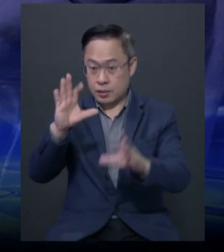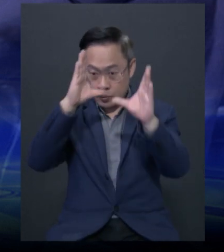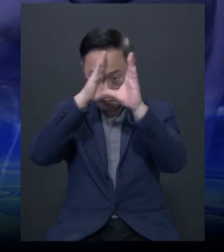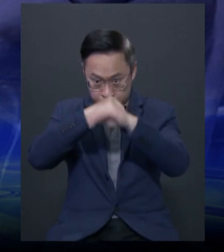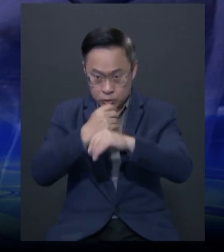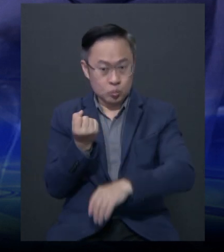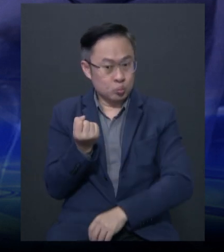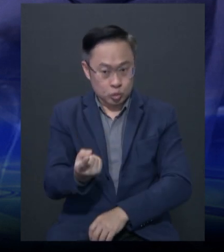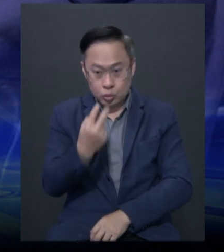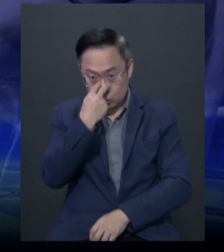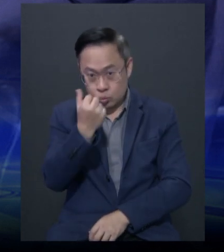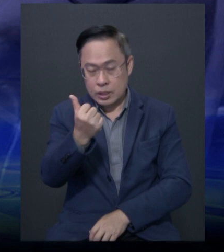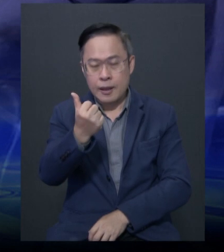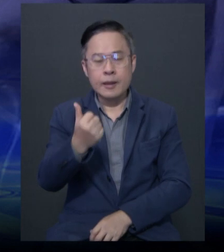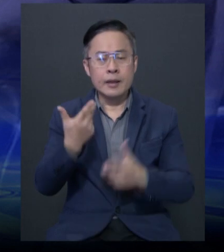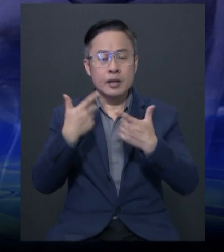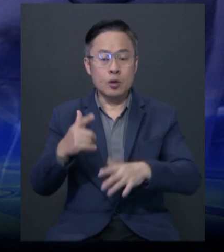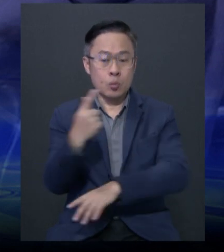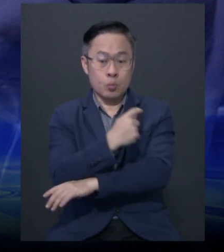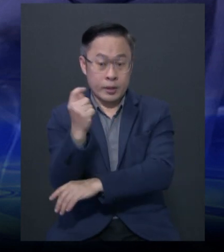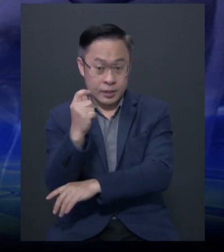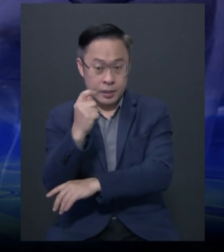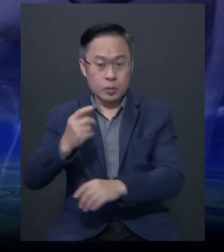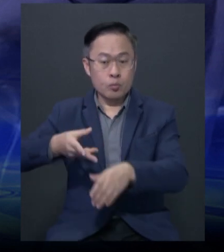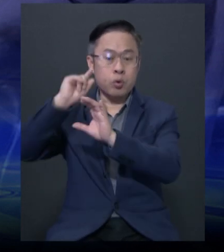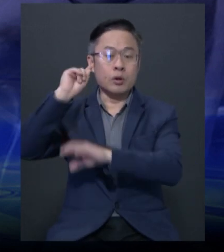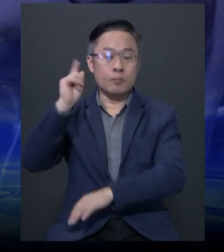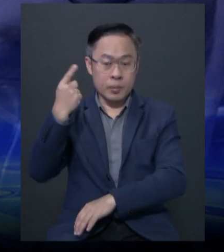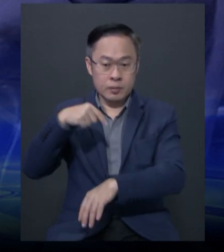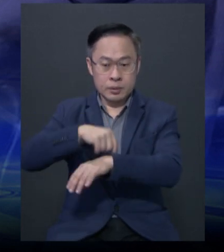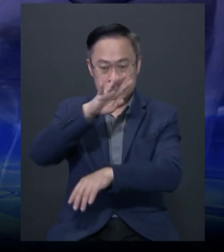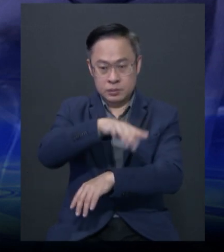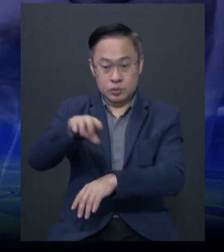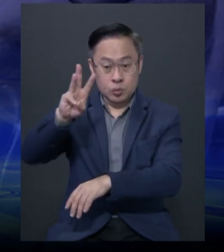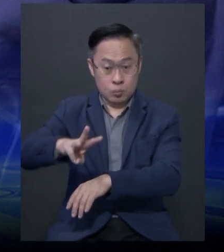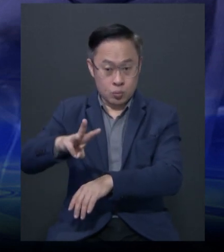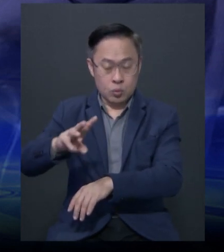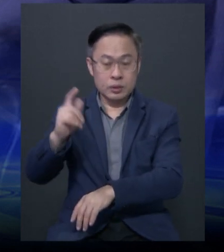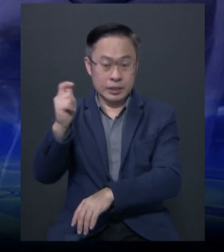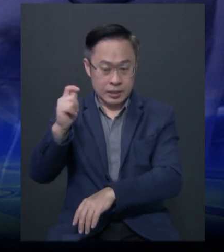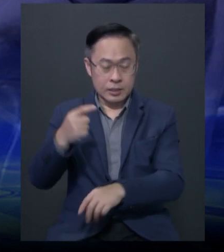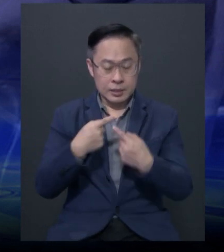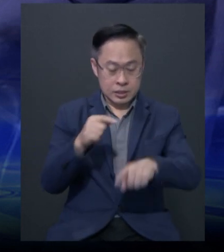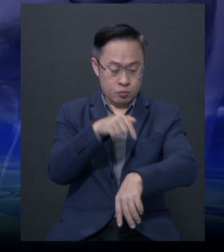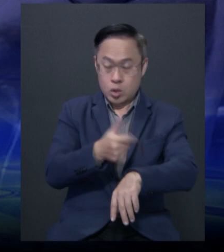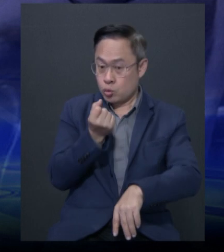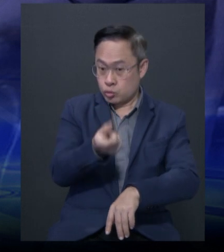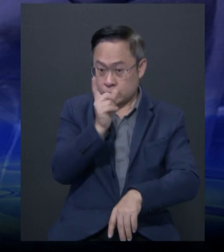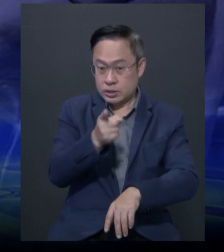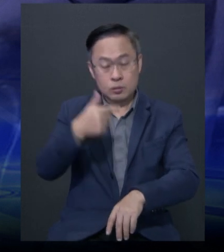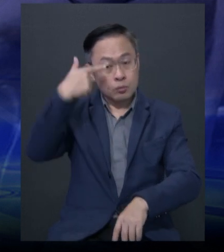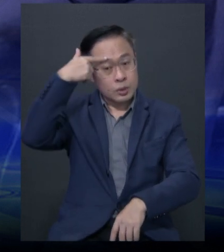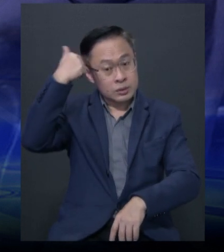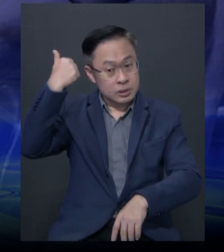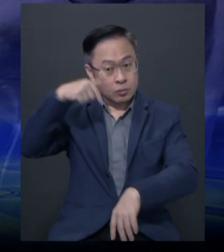หรือว่า 21:00นนะครับแล้วก็จะมีรีรันดร์ทุกวันอังคารเวลา 4โมงเย็นถึง 6โมงเย็นด้วยนะครับคู่มวยก็มีการประกบคู่มาดังนี้